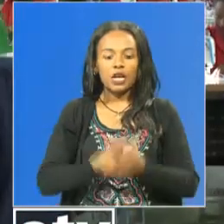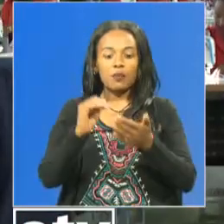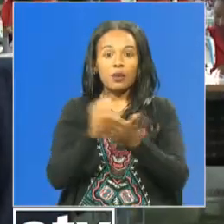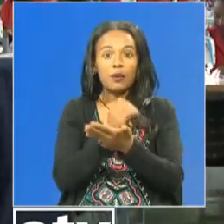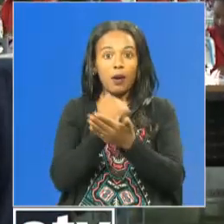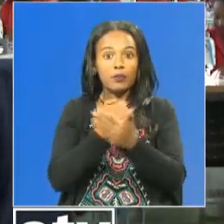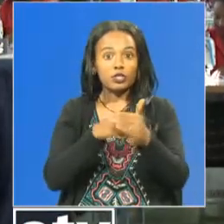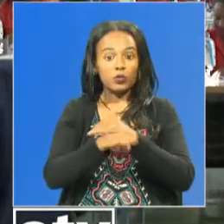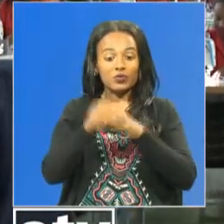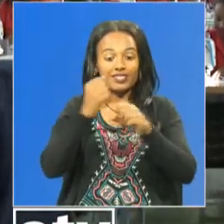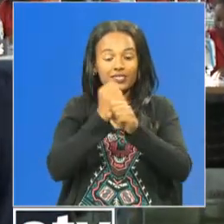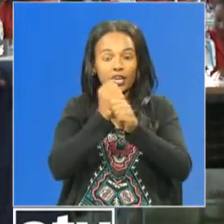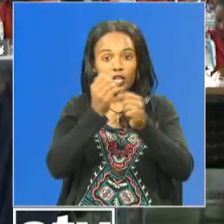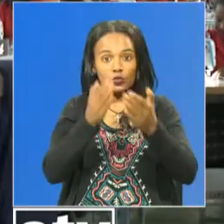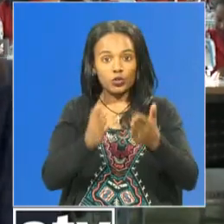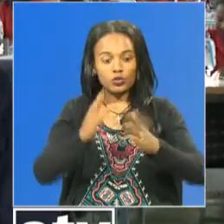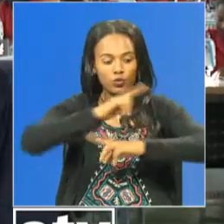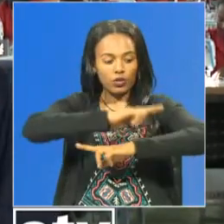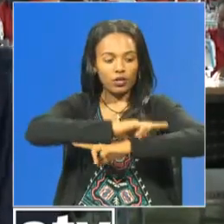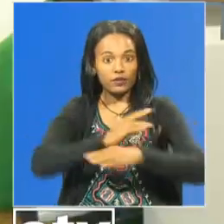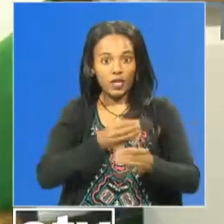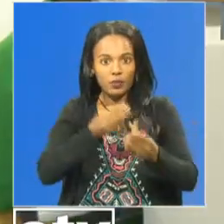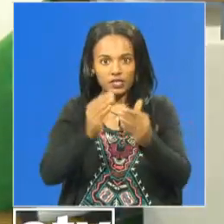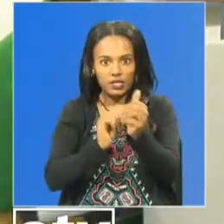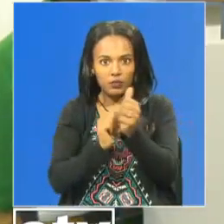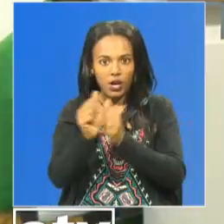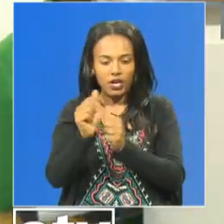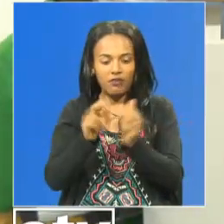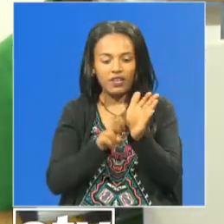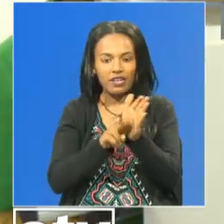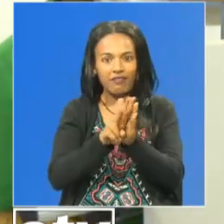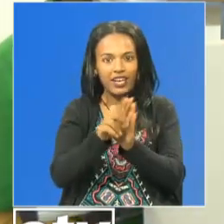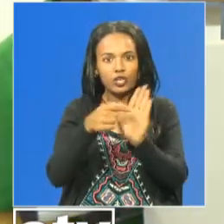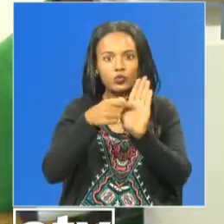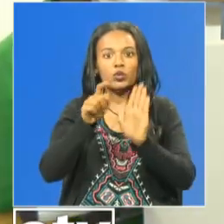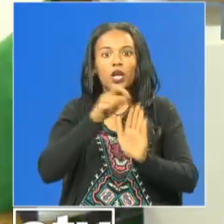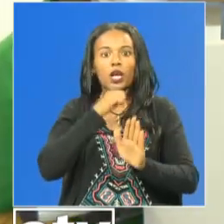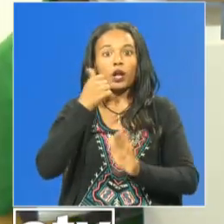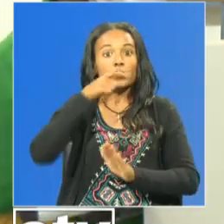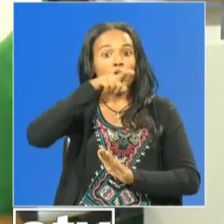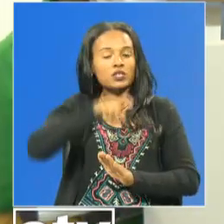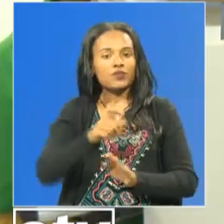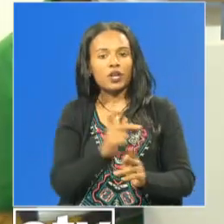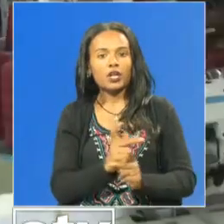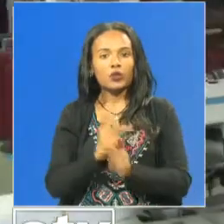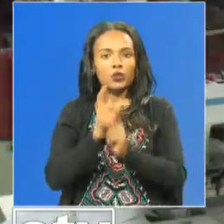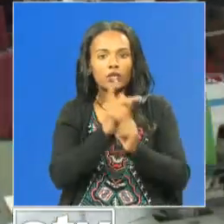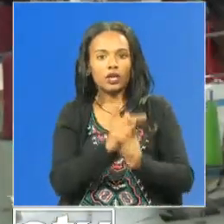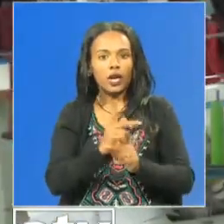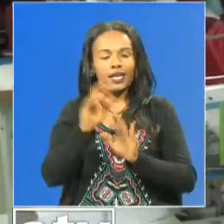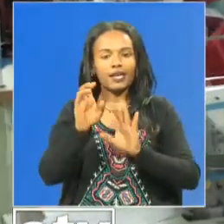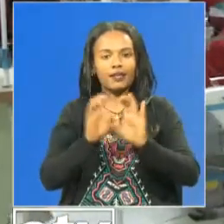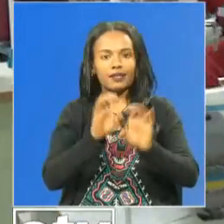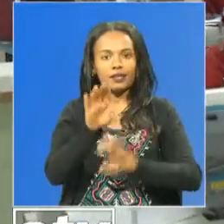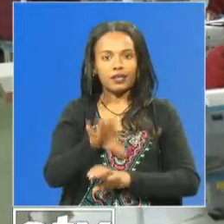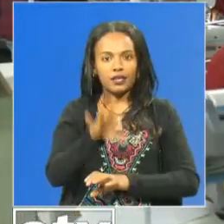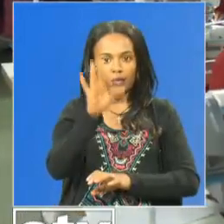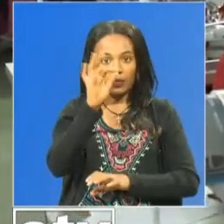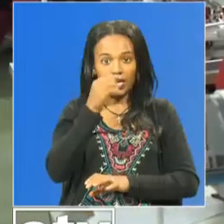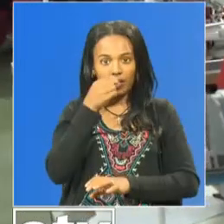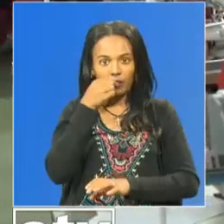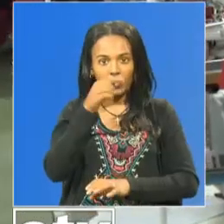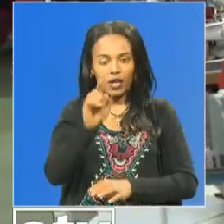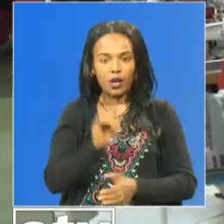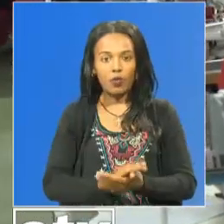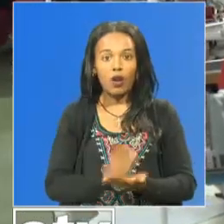በማምረቻ ውስጥ ለሰራተኞቻቸው እረፍት ከመስጠት ባለፈ ለቫይረሱ እንዳይጋለጡም አስፈላጊውን ጥንቃቄ እየተደረገ እንደሚገኝም